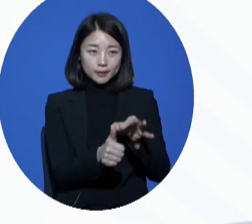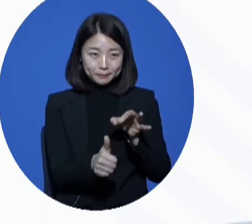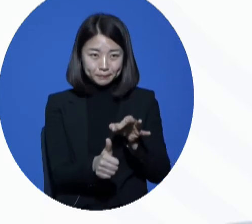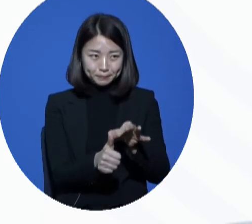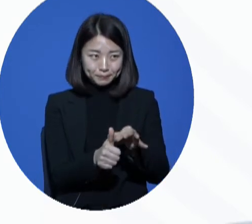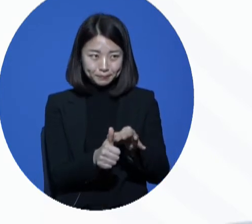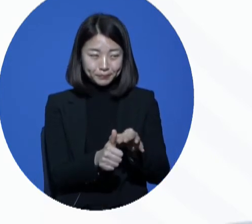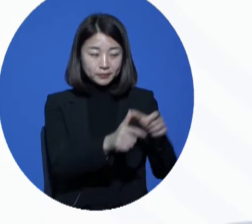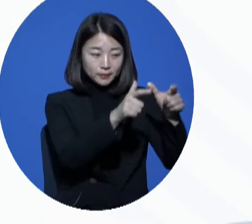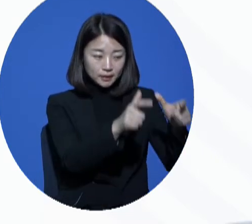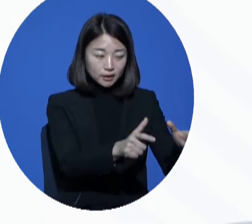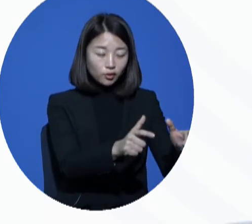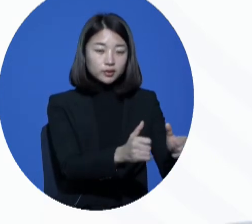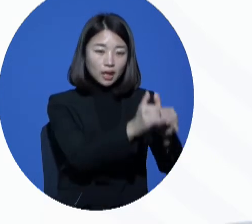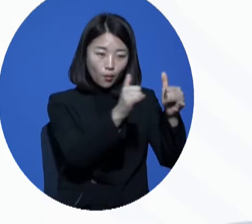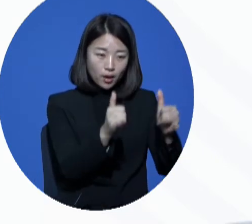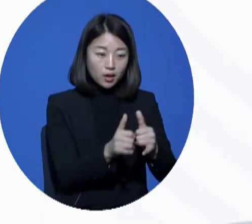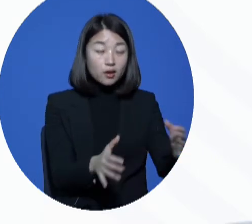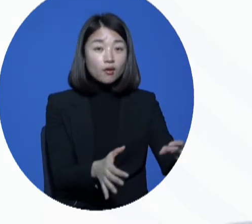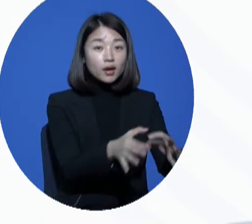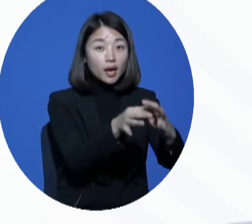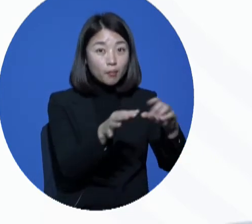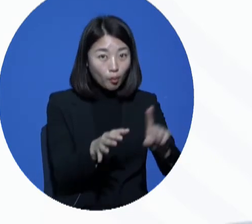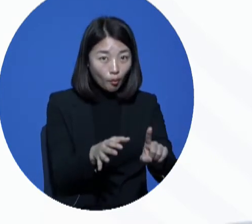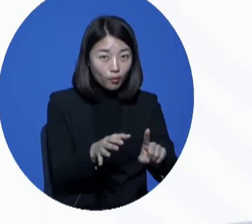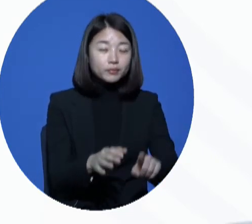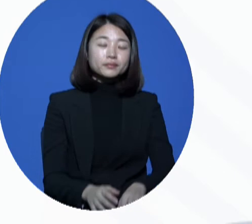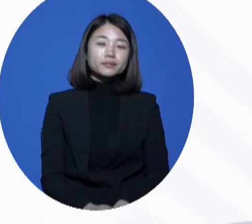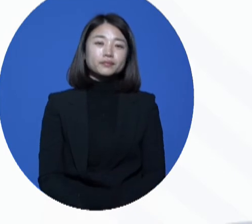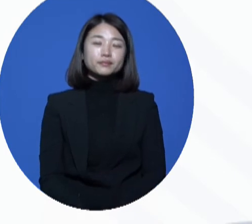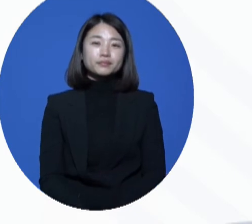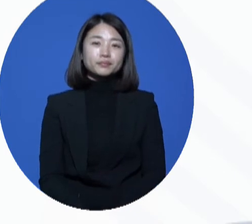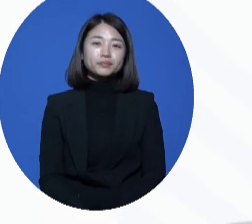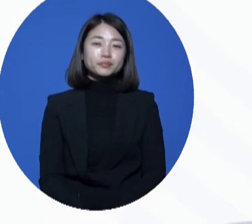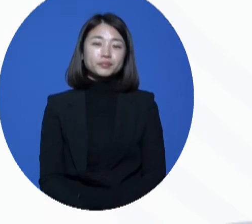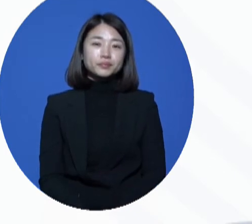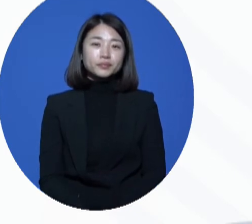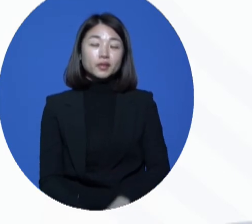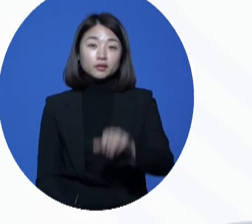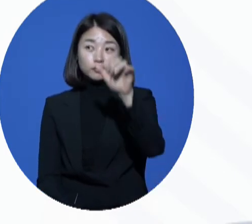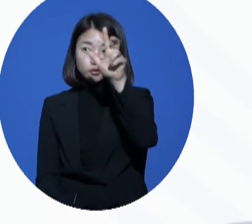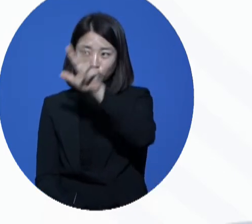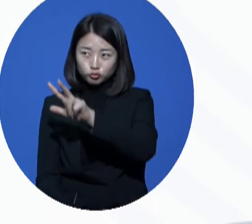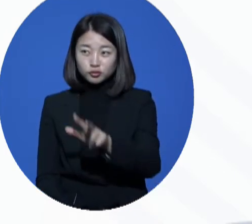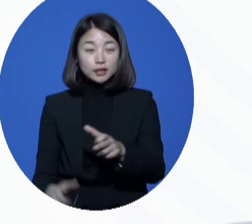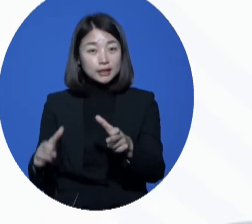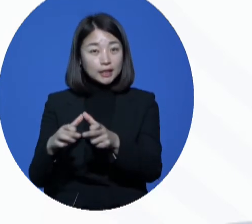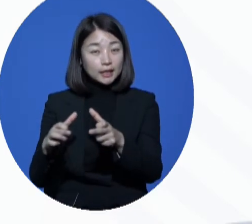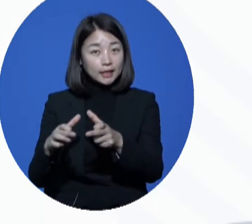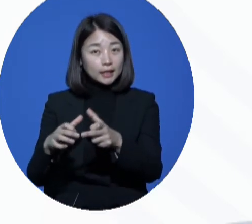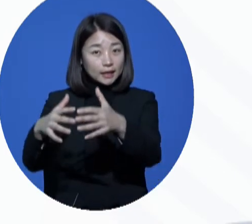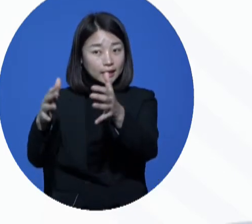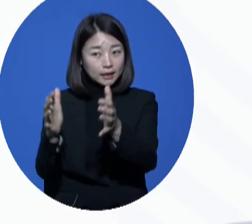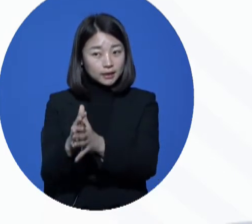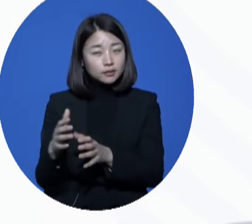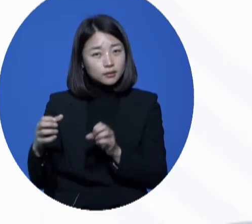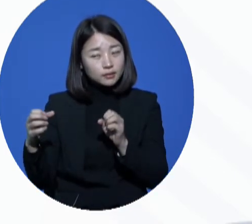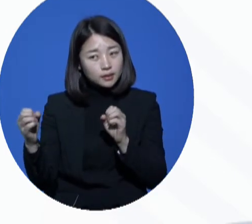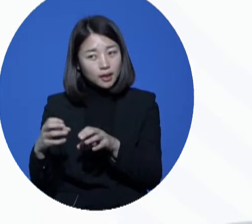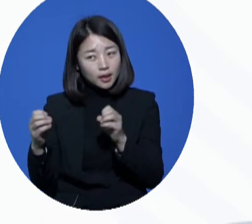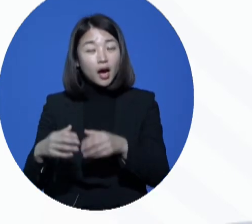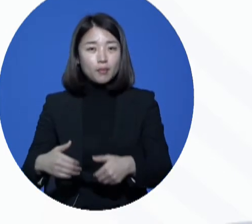필요하고 오늘 이 포럼이 끝나고 나서라도 이 전국적인 장애인 단체들 간의 지속적인 논의와